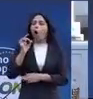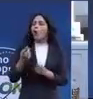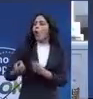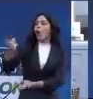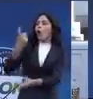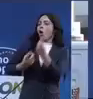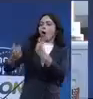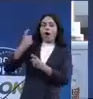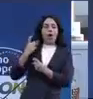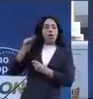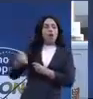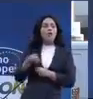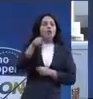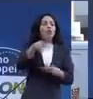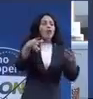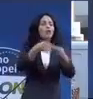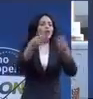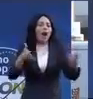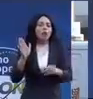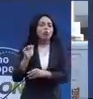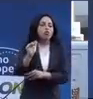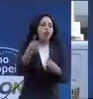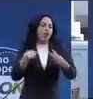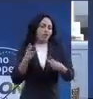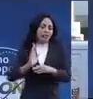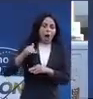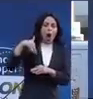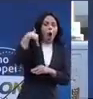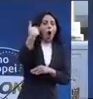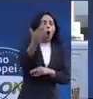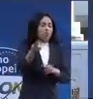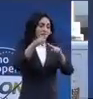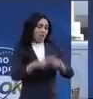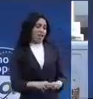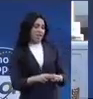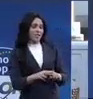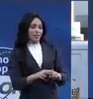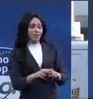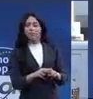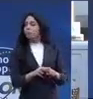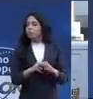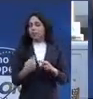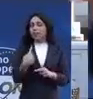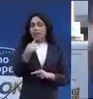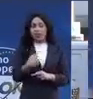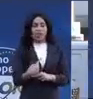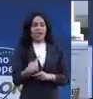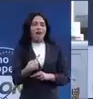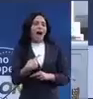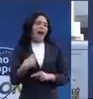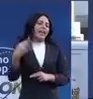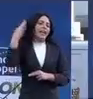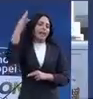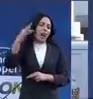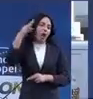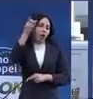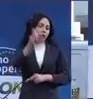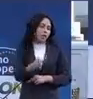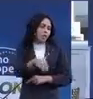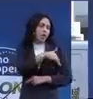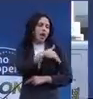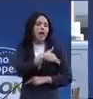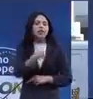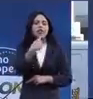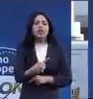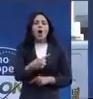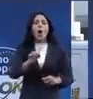quello che tu fai oltre la tua vita e che rimane oltre te diceva un grande inglese la prima e